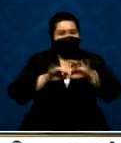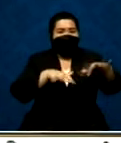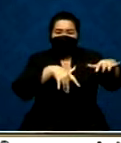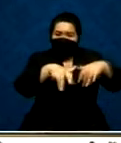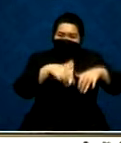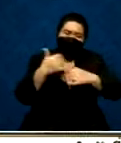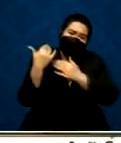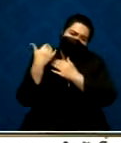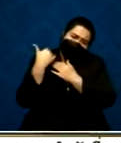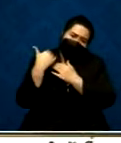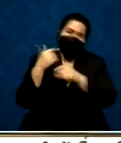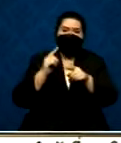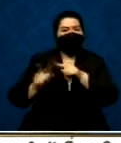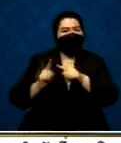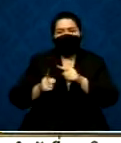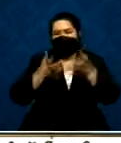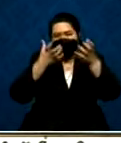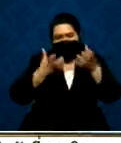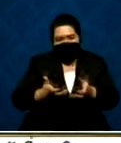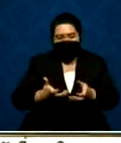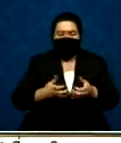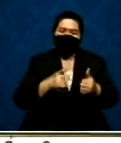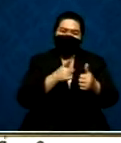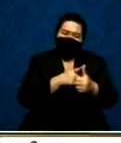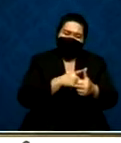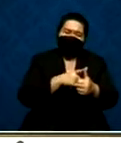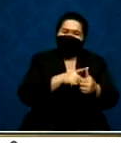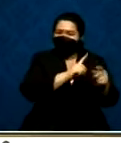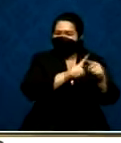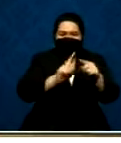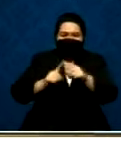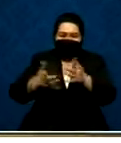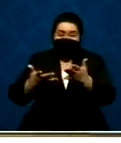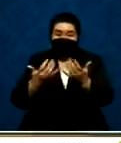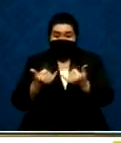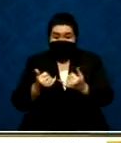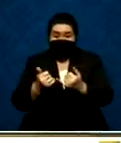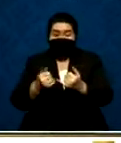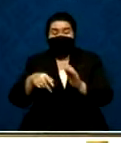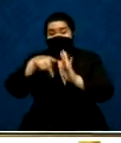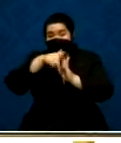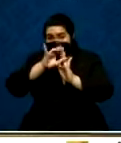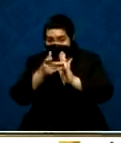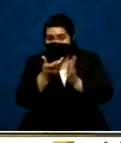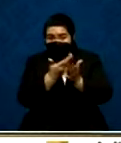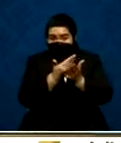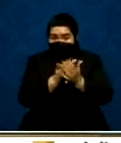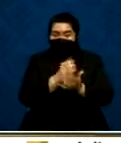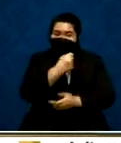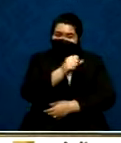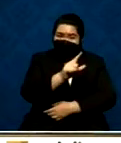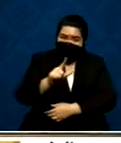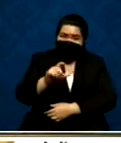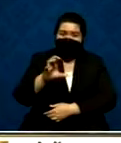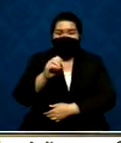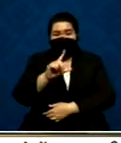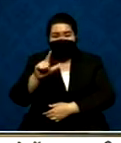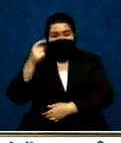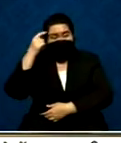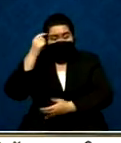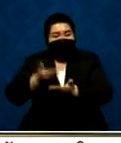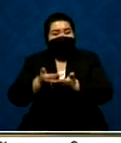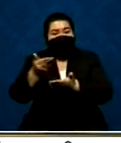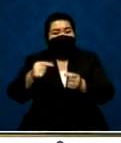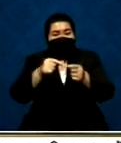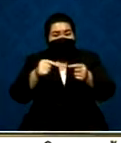ระเรื่องนี้ต่อไปไม่ไหวแล้วท้องถิ่นในพิษณุโลกใช้เงิน10ล้าน50ล้านเพื่อจะซื้อวัคซีนโควิดให้กับพี่น้องประชา